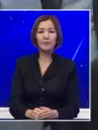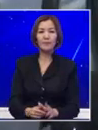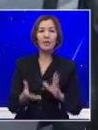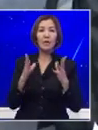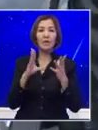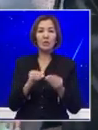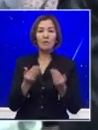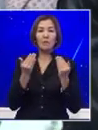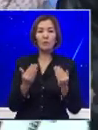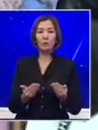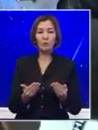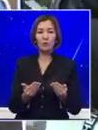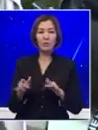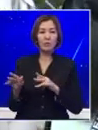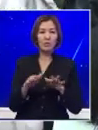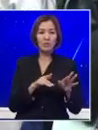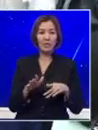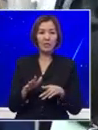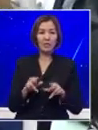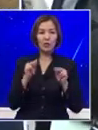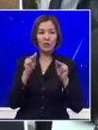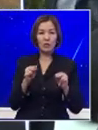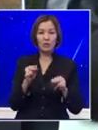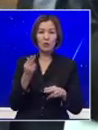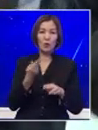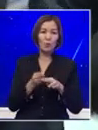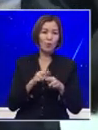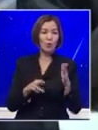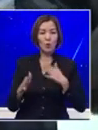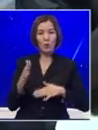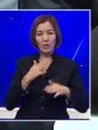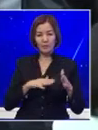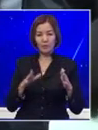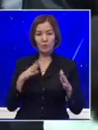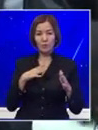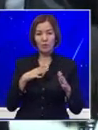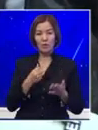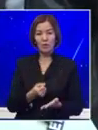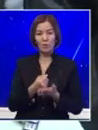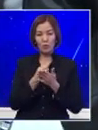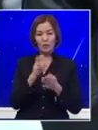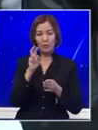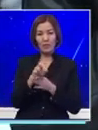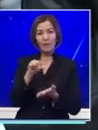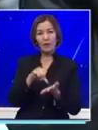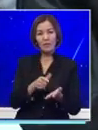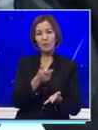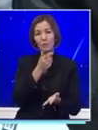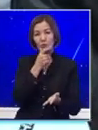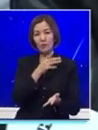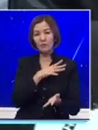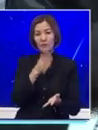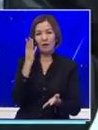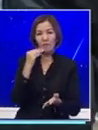Жалпы бүгінгі іс-шараға шын ниетпен қуанып, қолдап келіп отырмыз